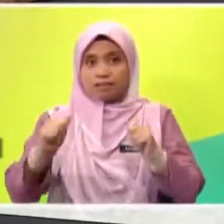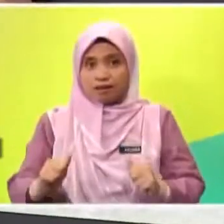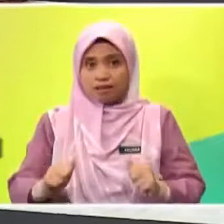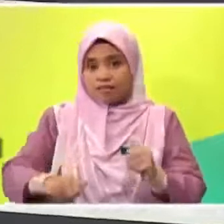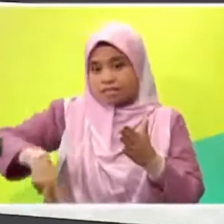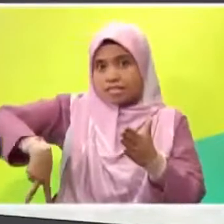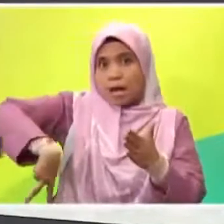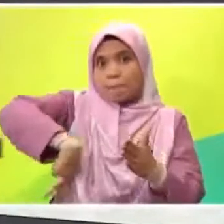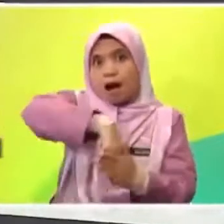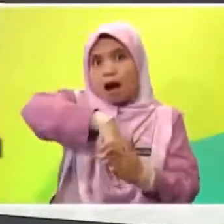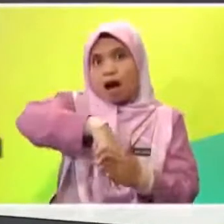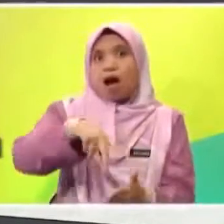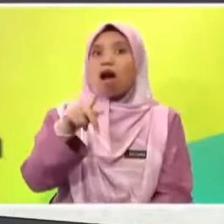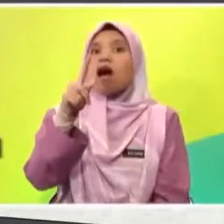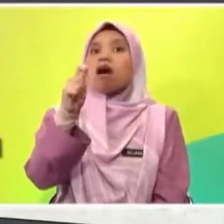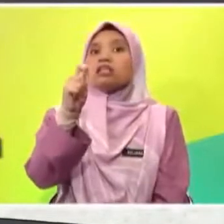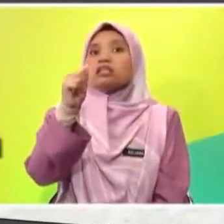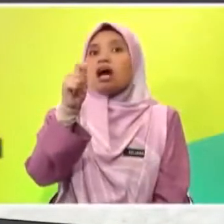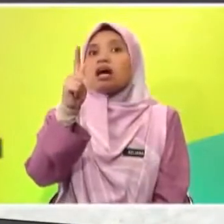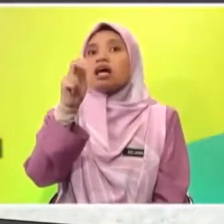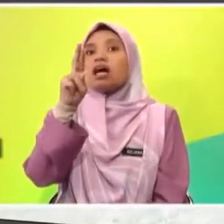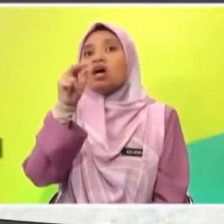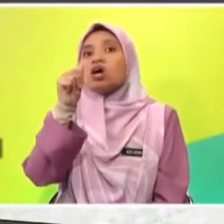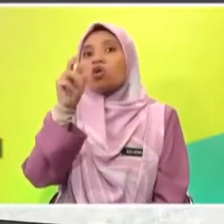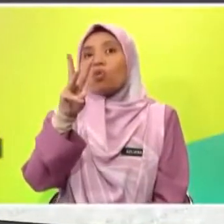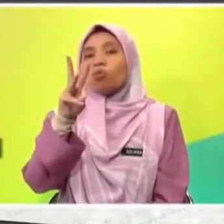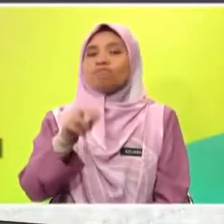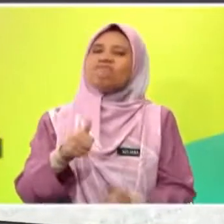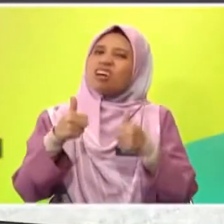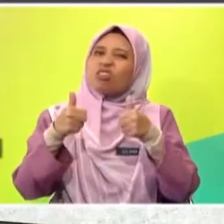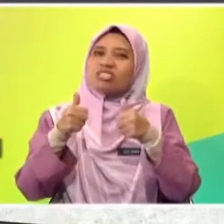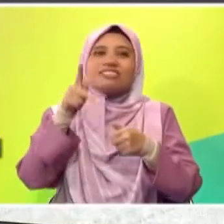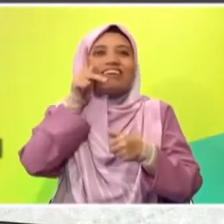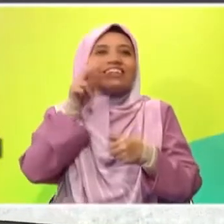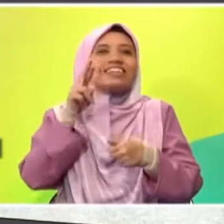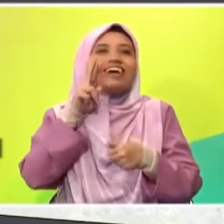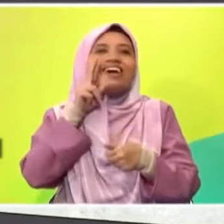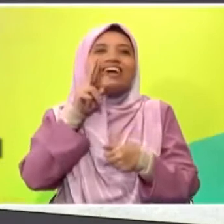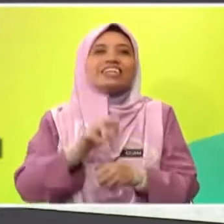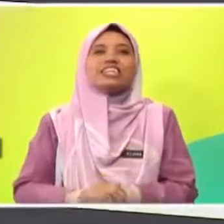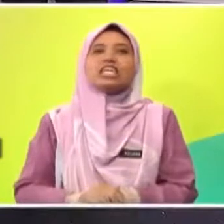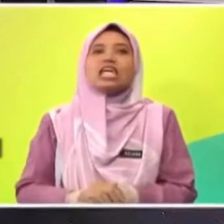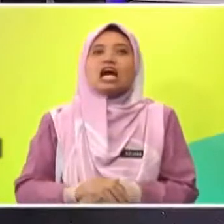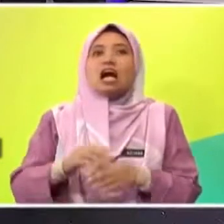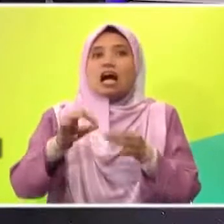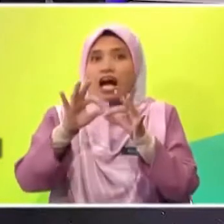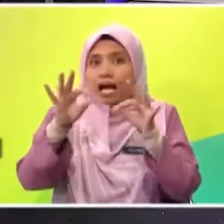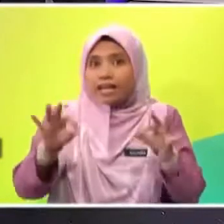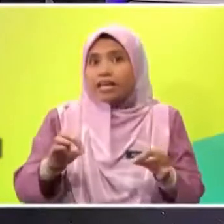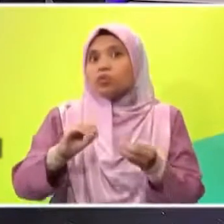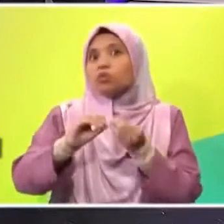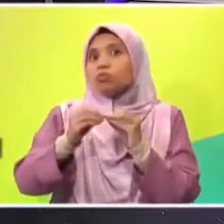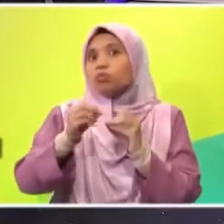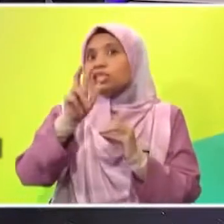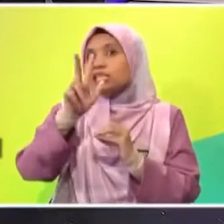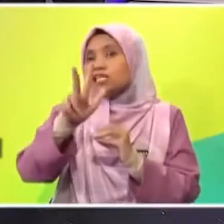rubah gua tegak Rina sangat-sangat bagus nampaknya sudah ya ketiga nggak enak sudah